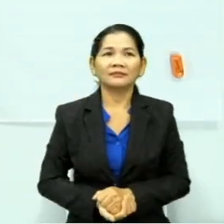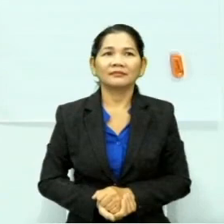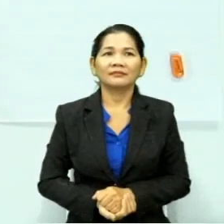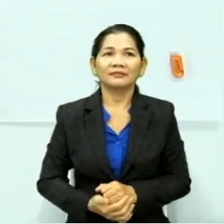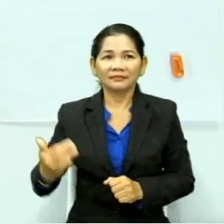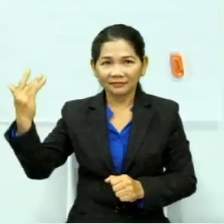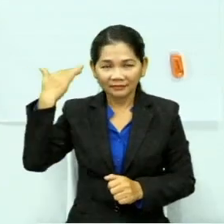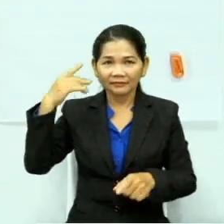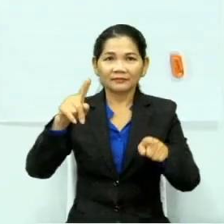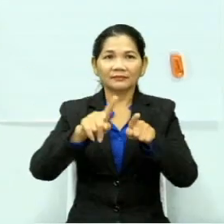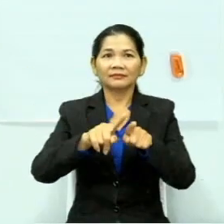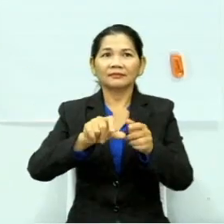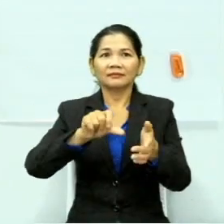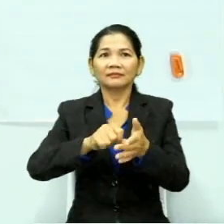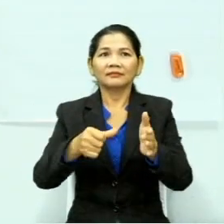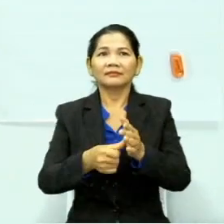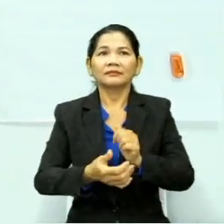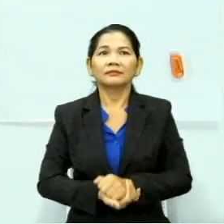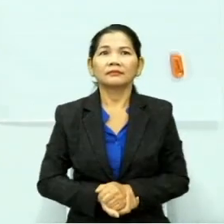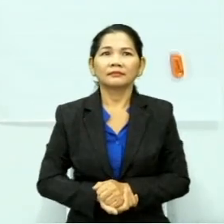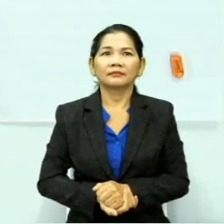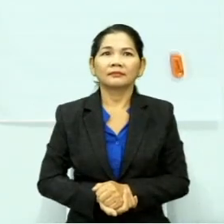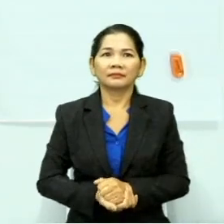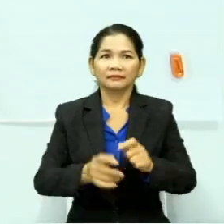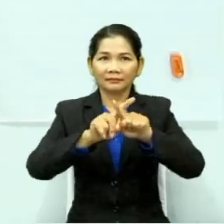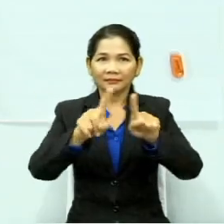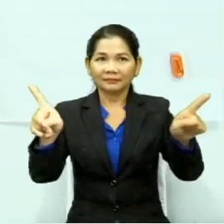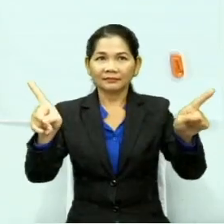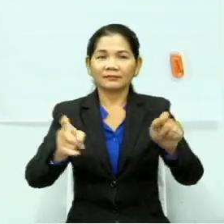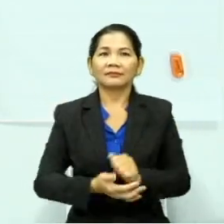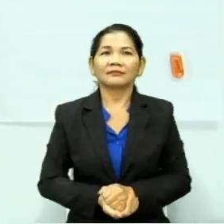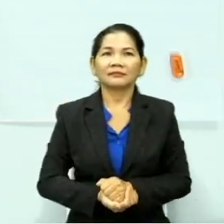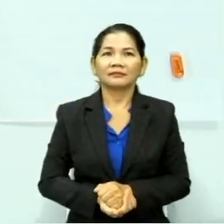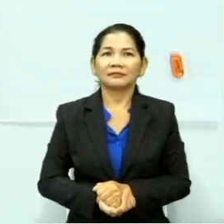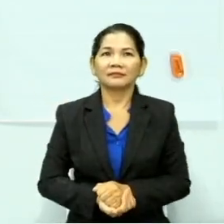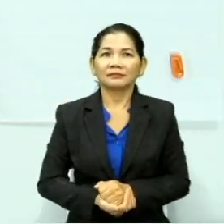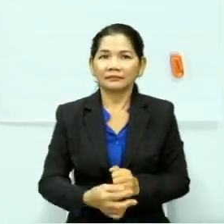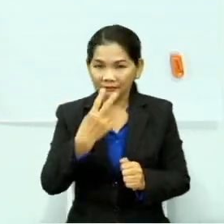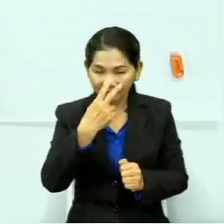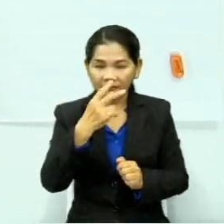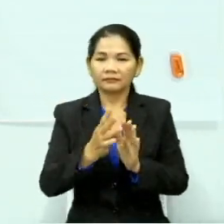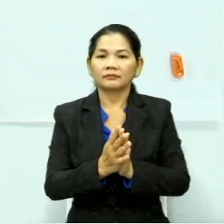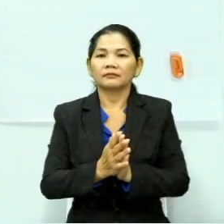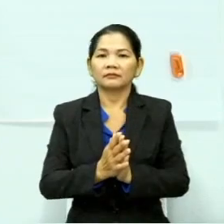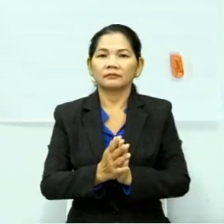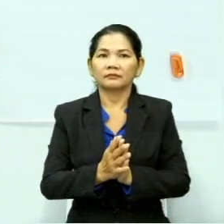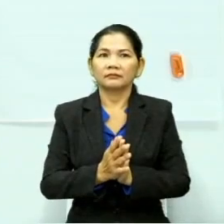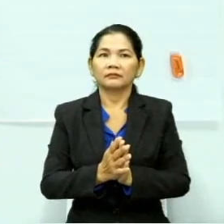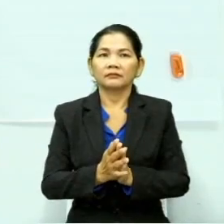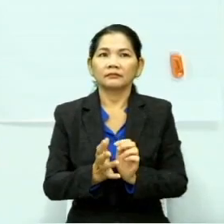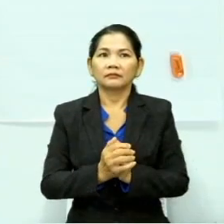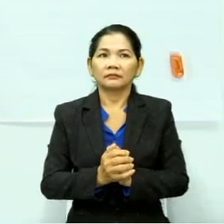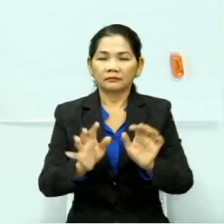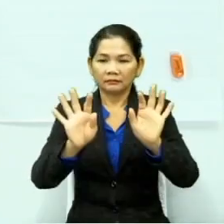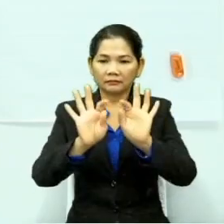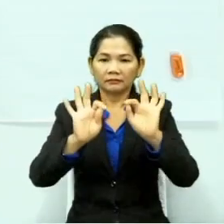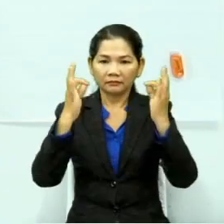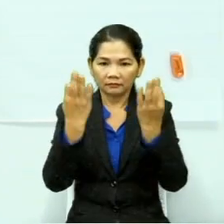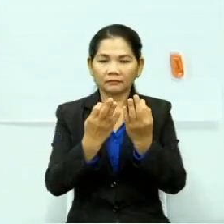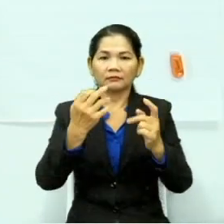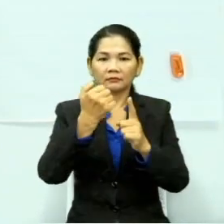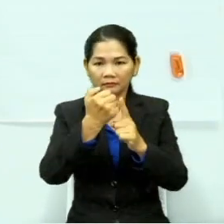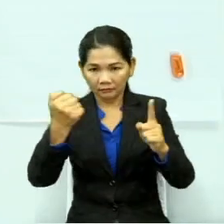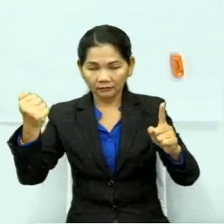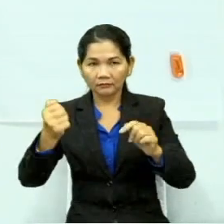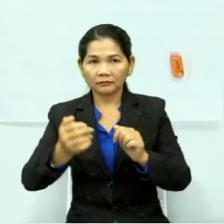số đôi khnề bàn tay này để bảo viết cứ khó khnề nè con cha tả lại con mới bị vùng hàng lớn nế nạ bị chỉ niếm miếm này